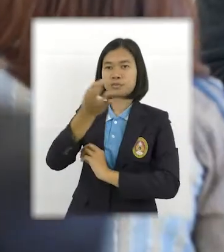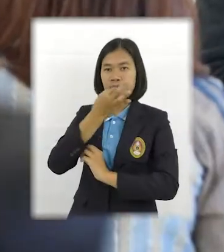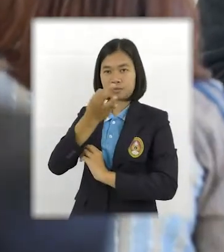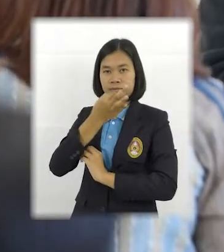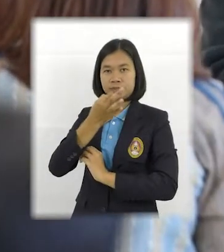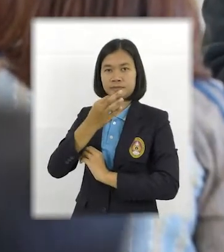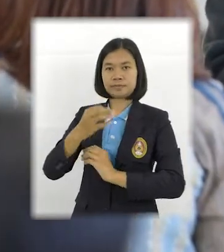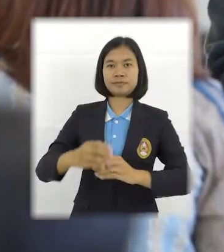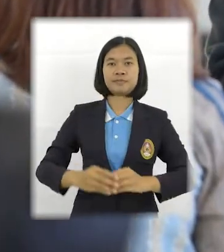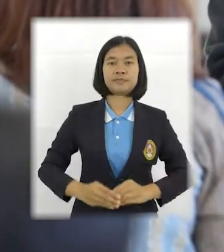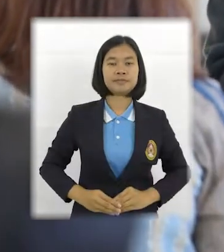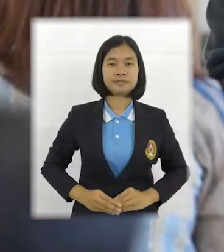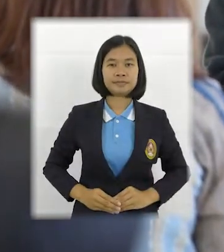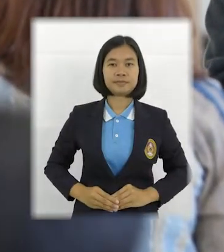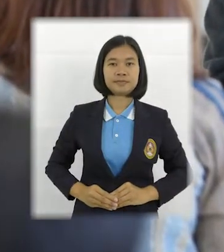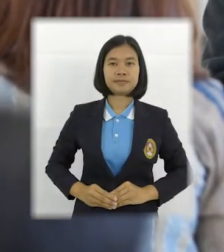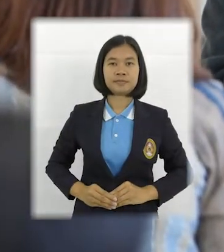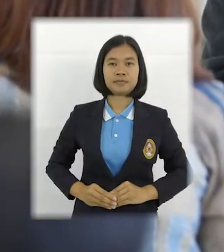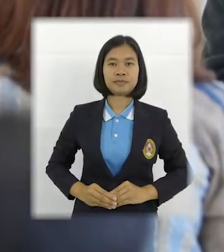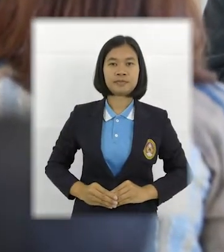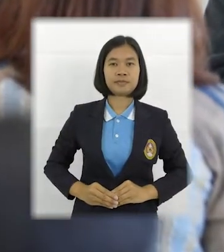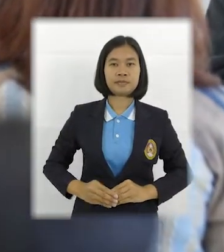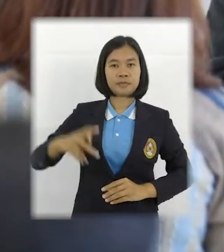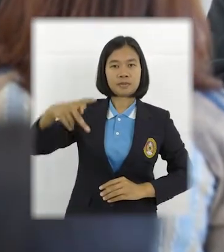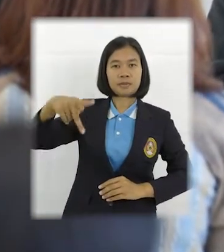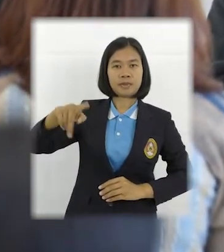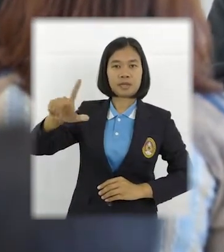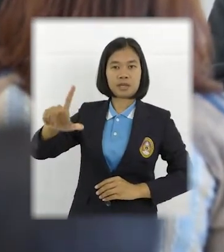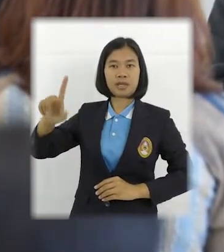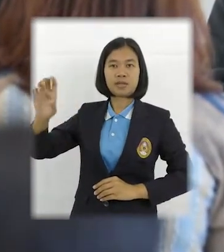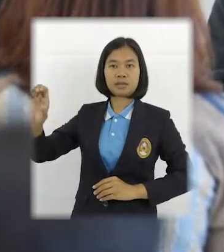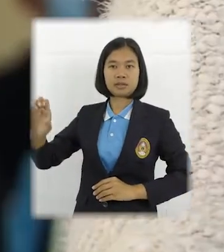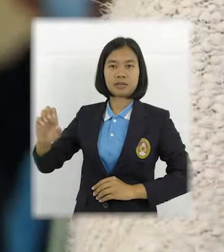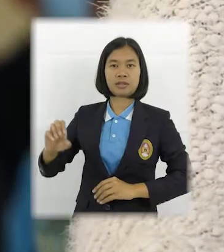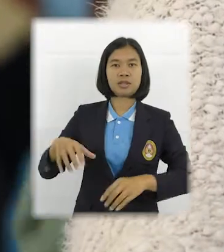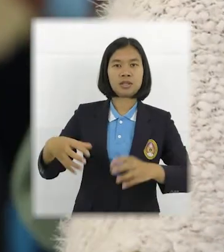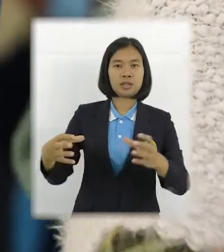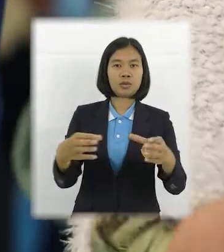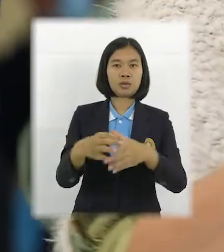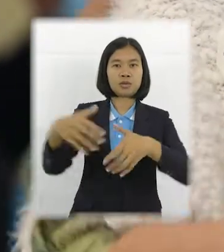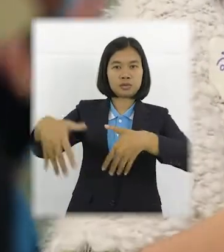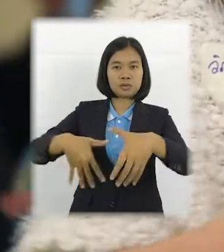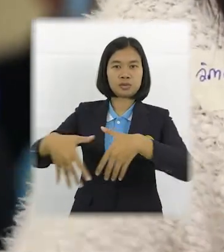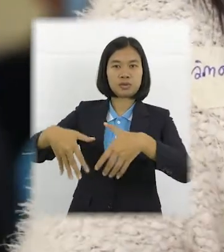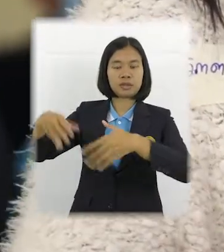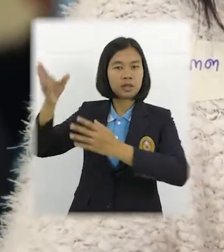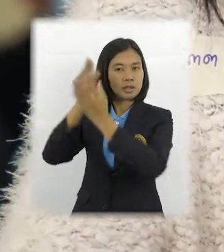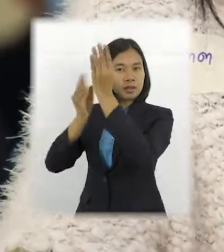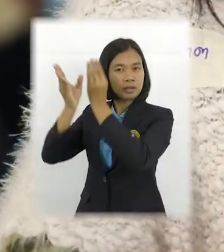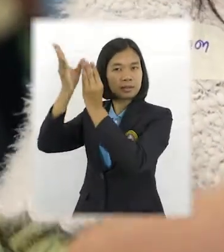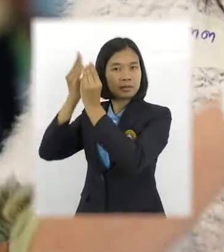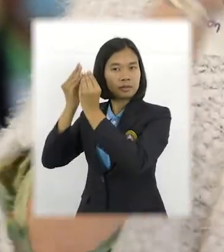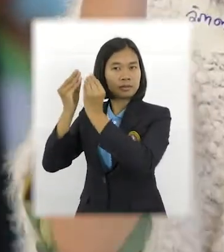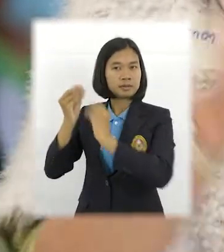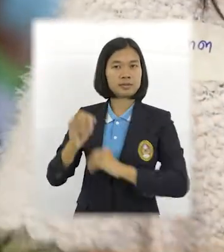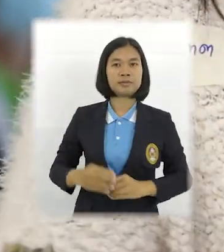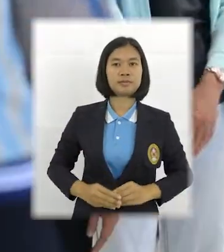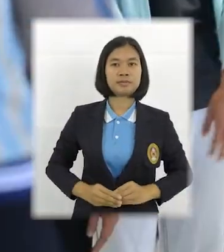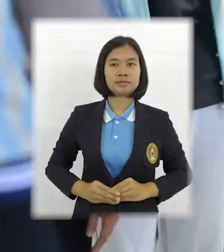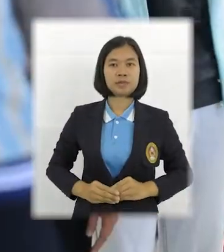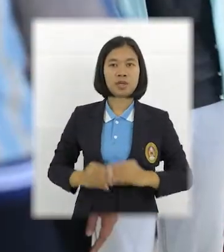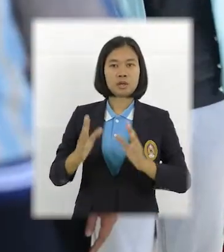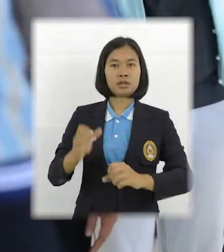พ Professional Learning Community หรือ PLC โดยกลุ่มชุมชนแห่งการเรียนรู้หรือ PLC